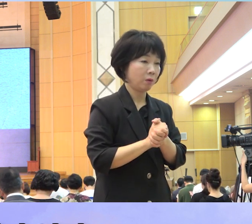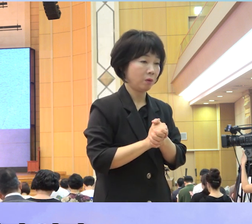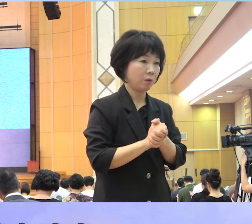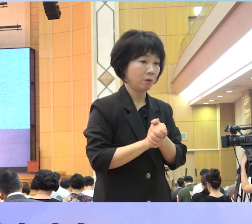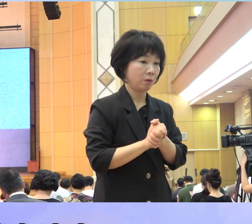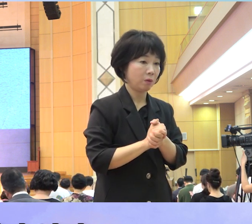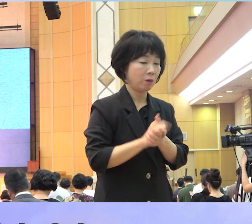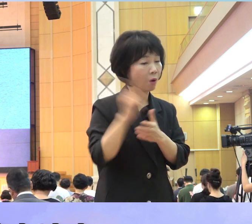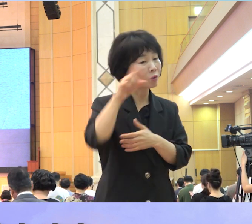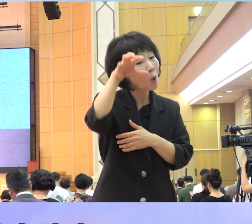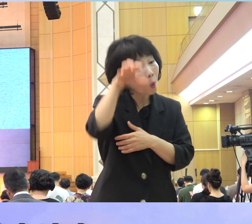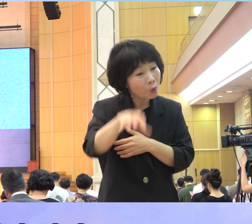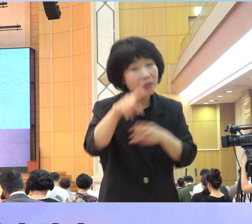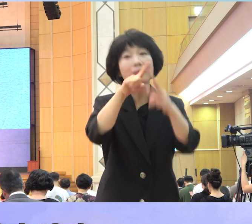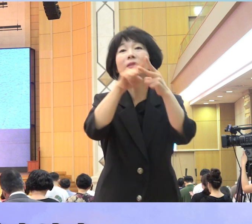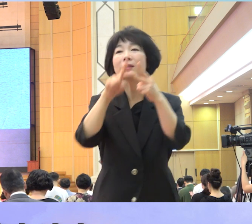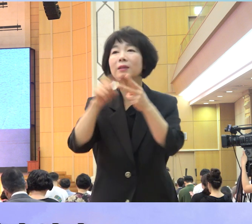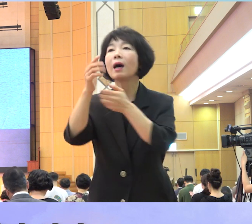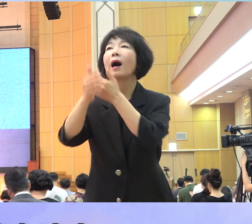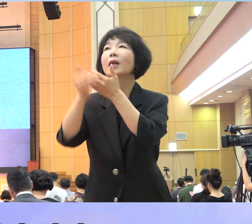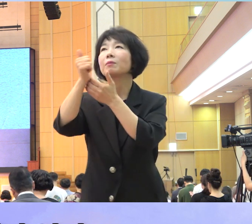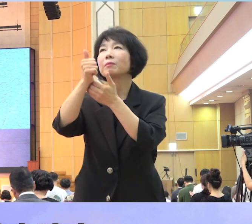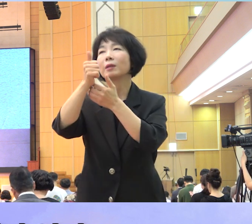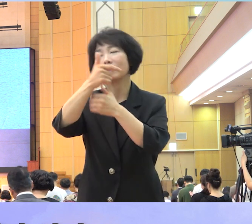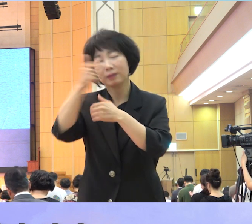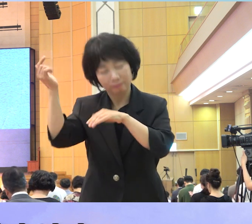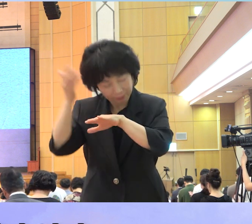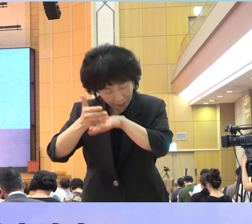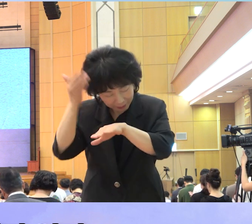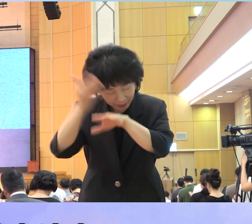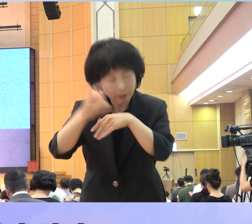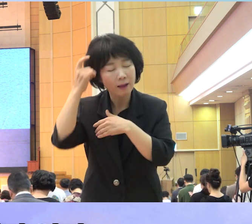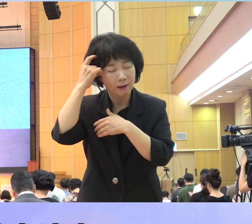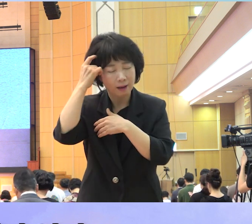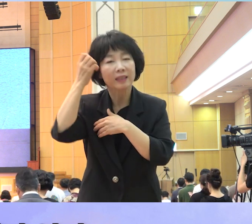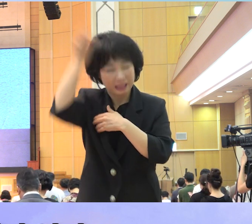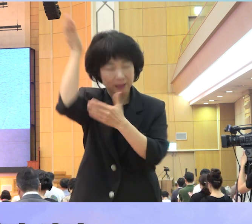특히나 어디를 가서든지 주님께 감사하는 거 잊지 않게 하여